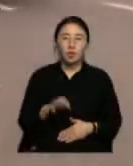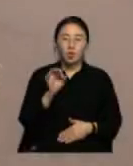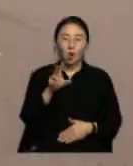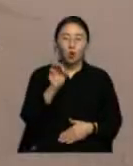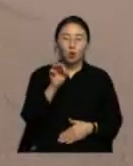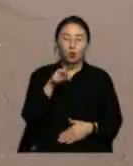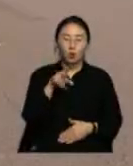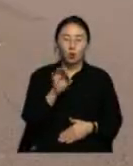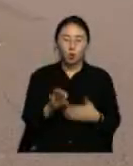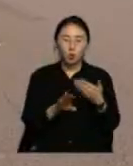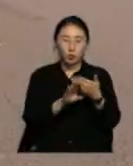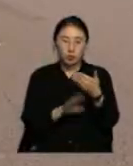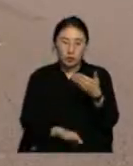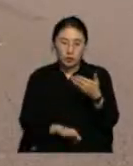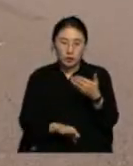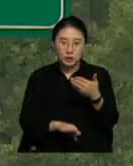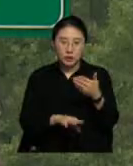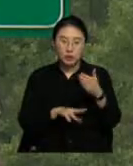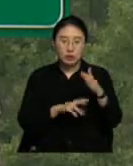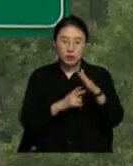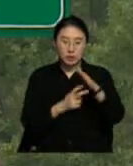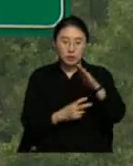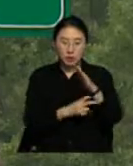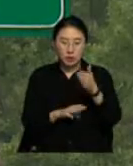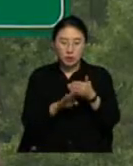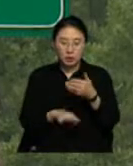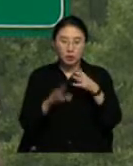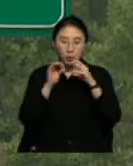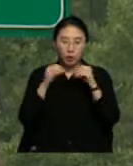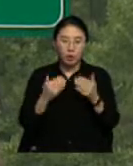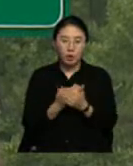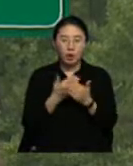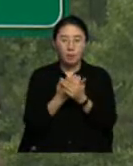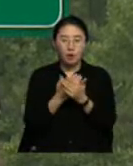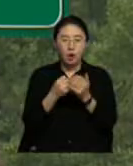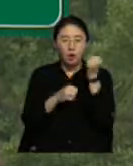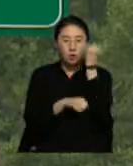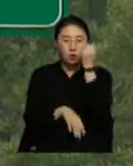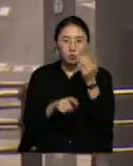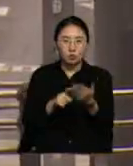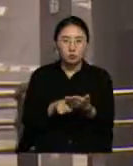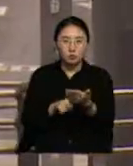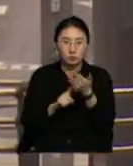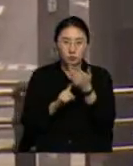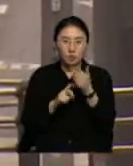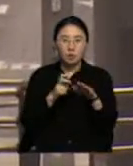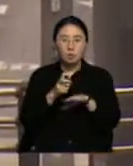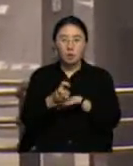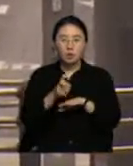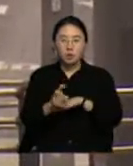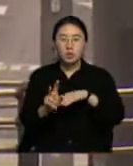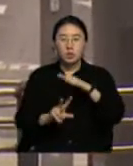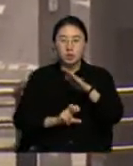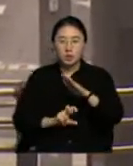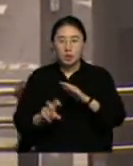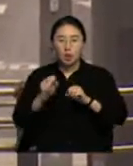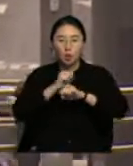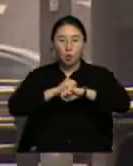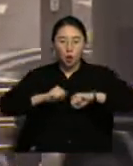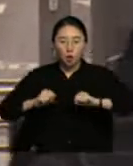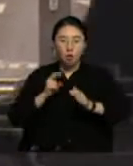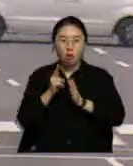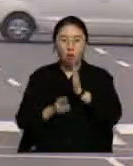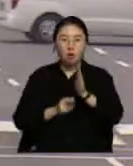영동대로 삼성역과 봉은사역 사이 지하 공간 복합 개발의 밑그림이 나왔습니다. 버스와 지하철,